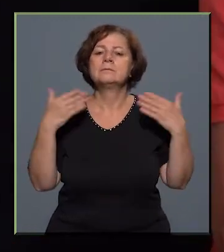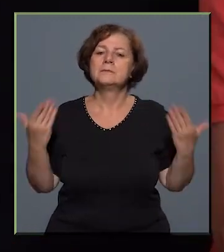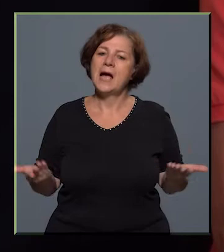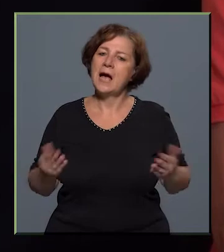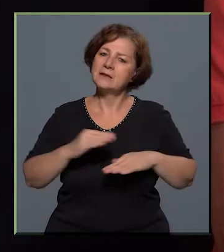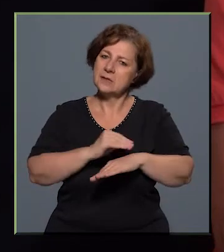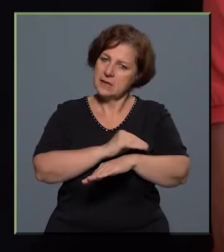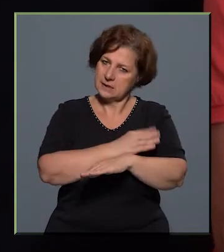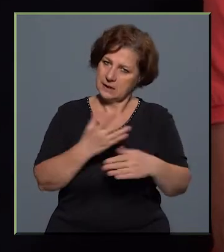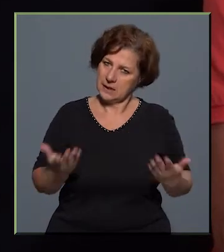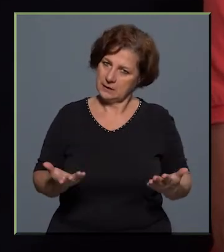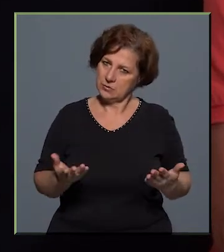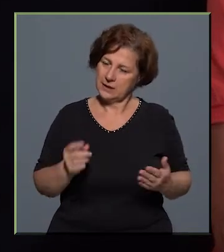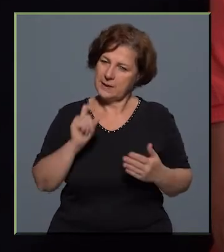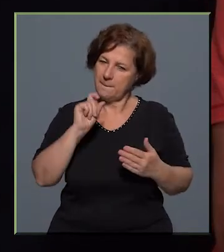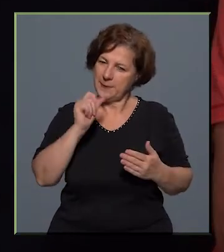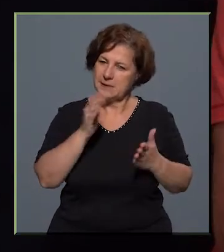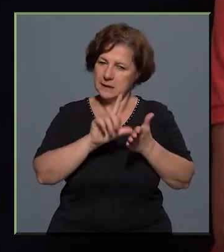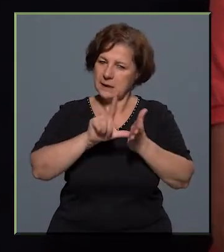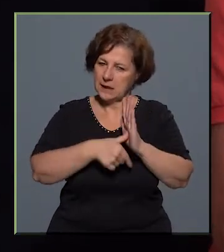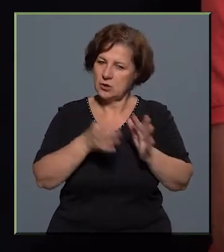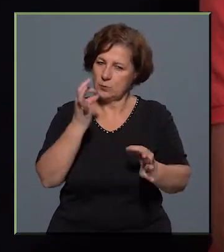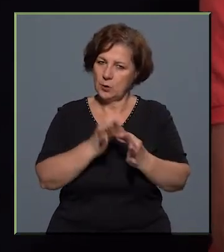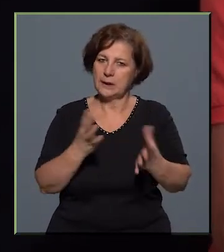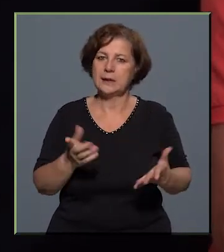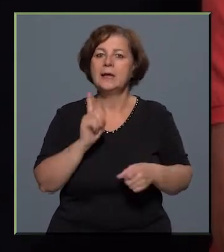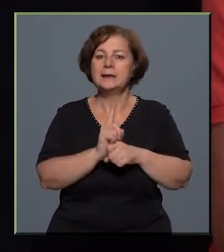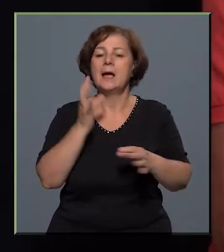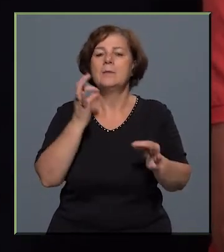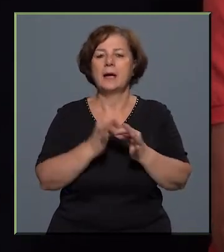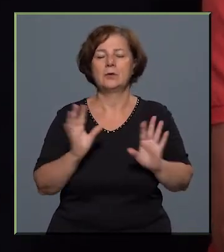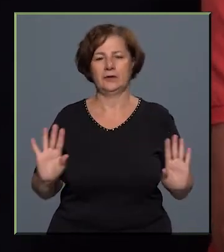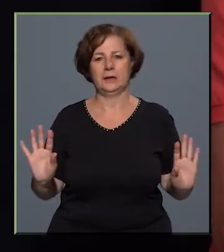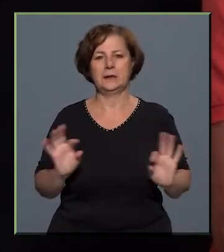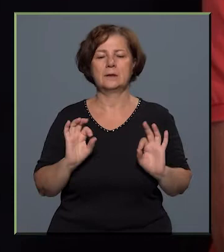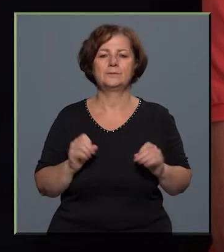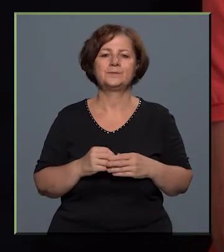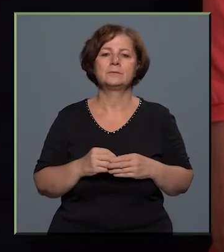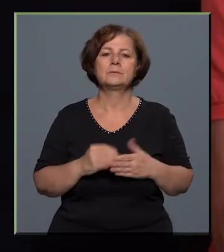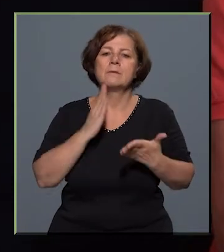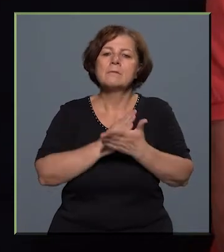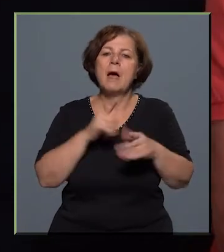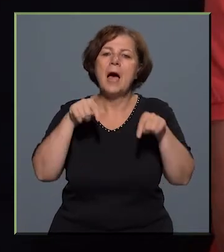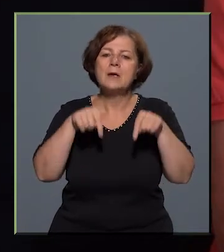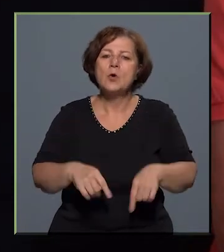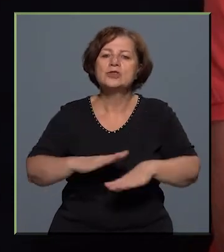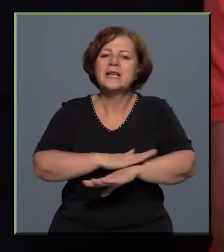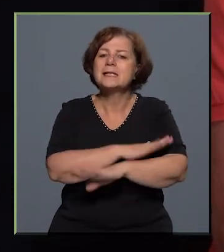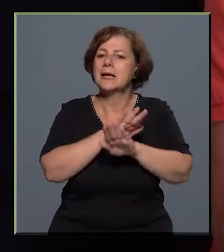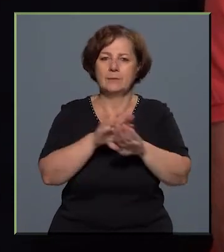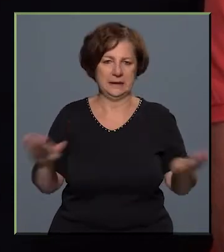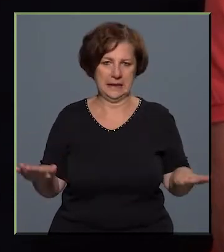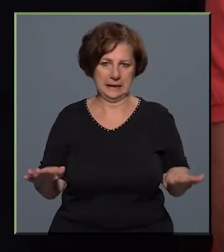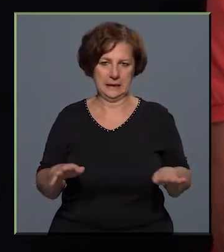az érzékelhetőség az egy kicsit később történik majd meg, de megtörténik. Már most érzékeli